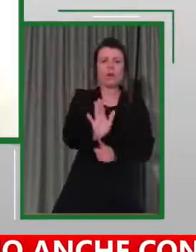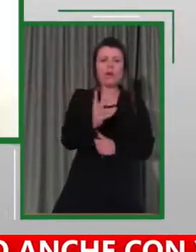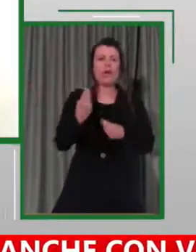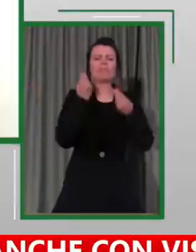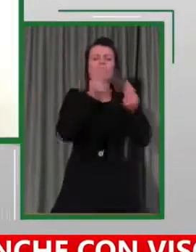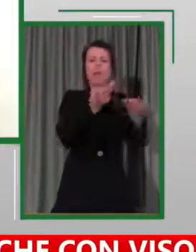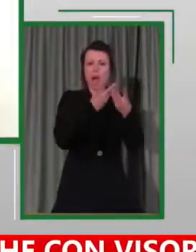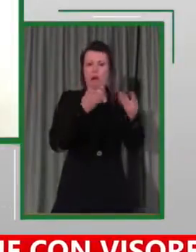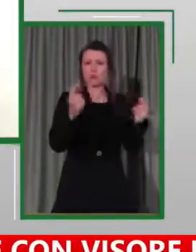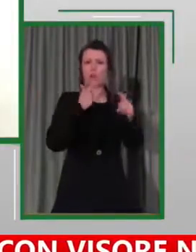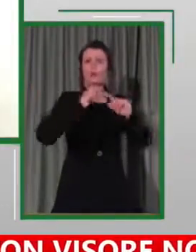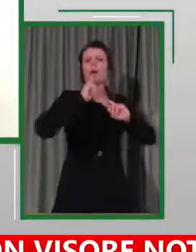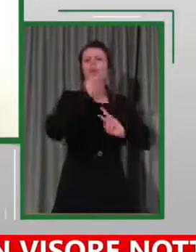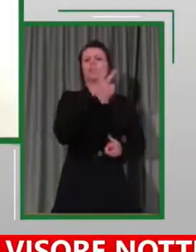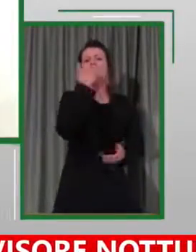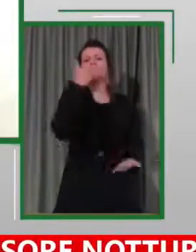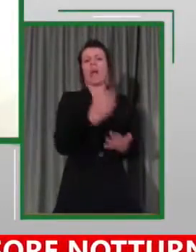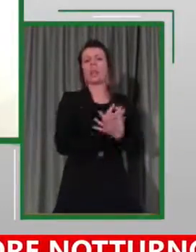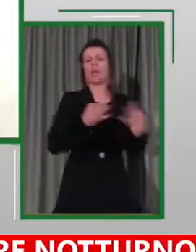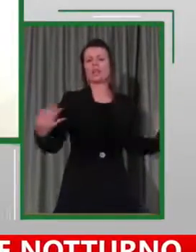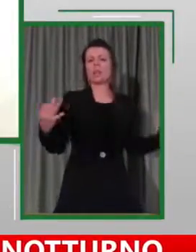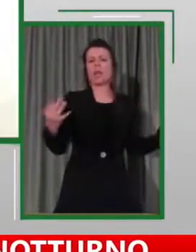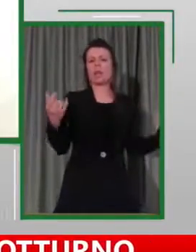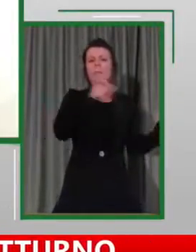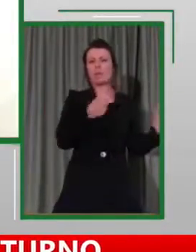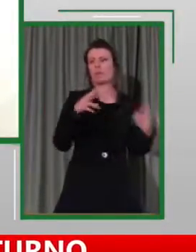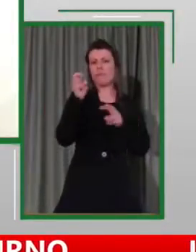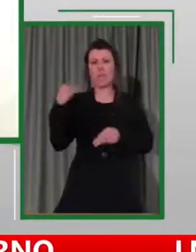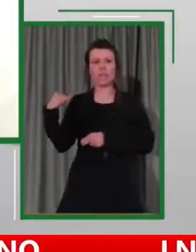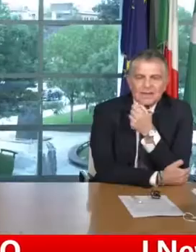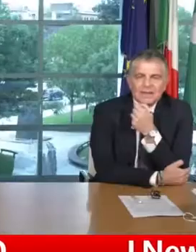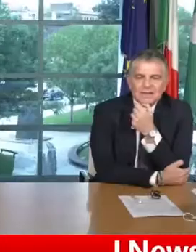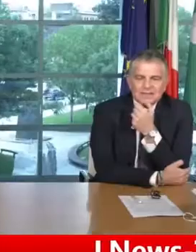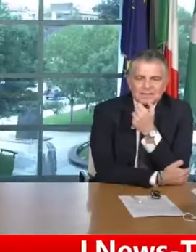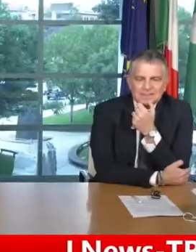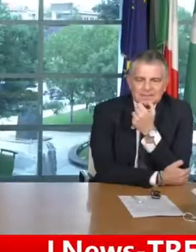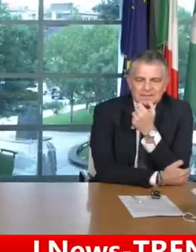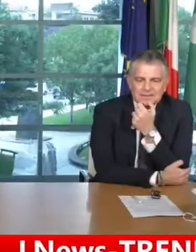sistema sanitario italiano, come è stato negli ultimi 20 anni.